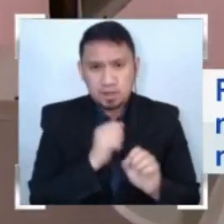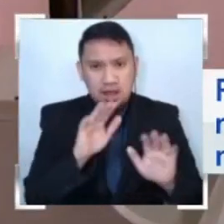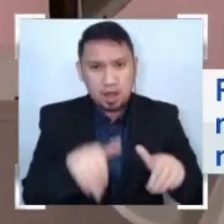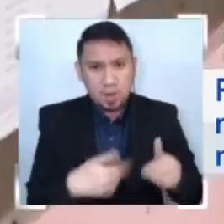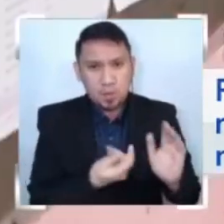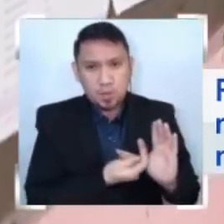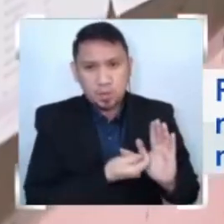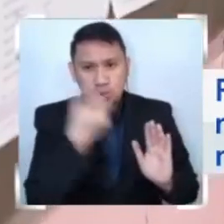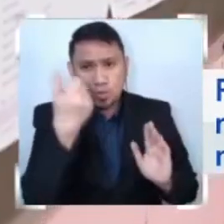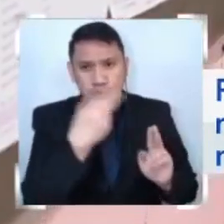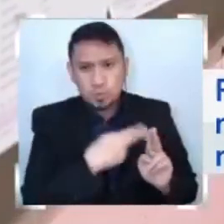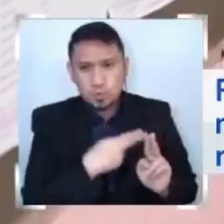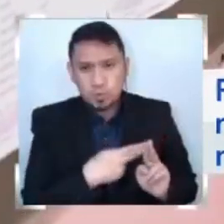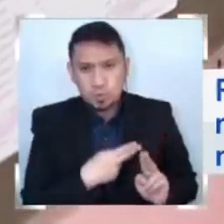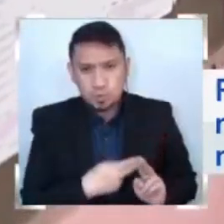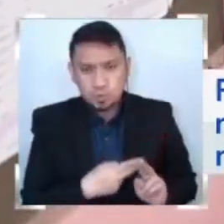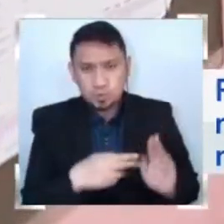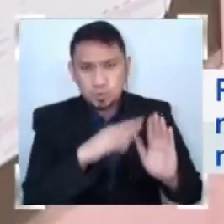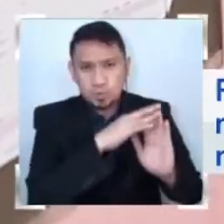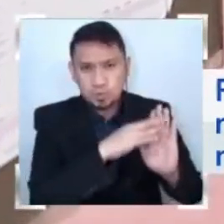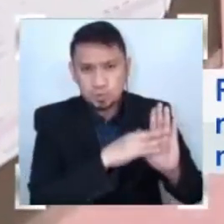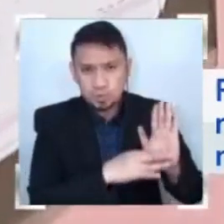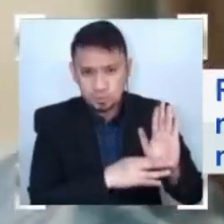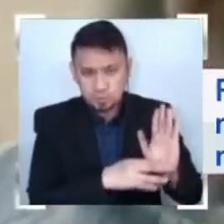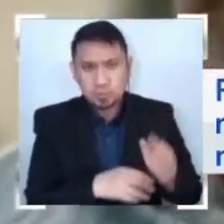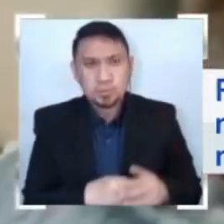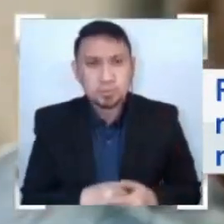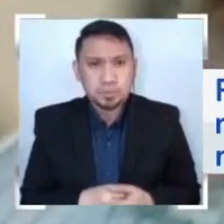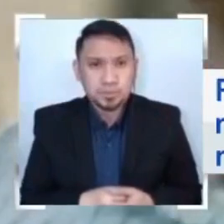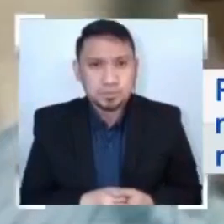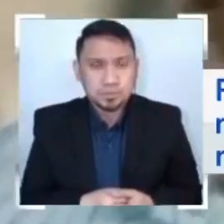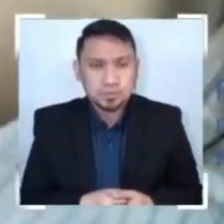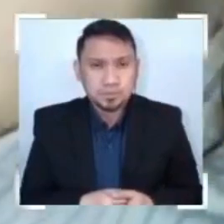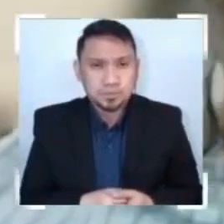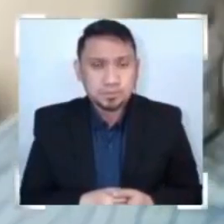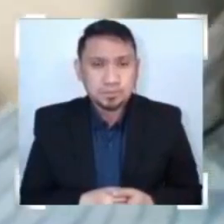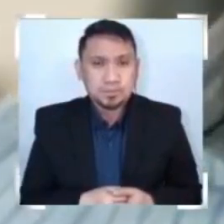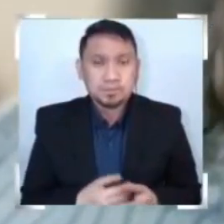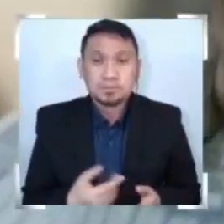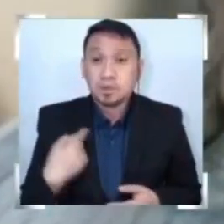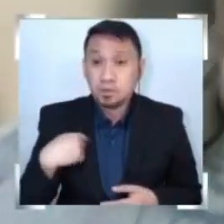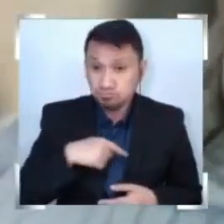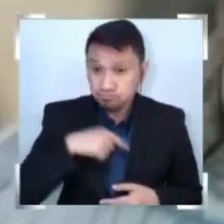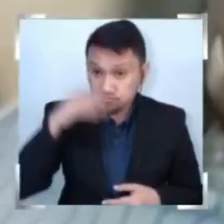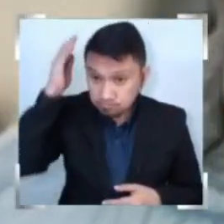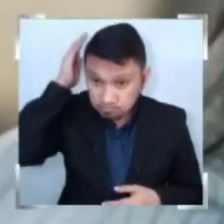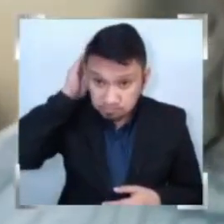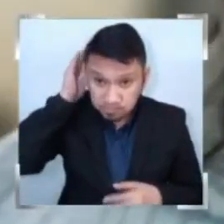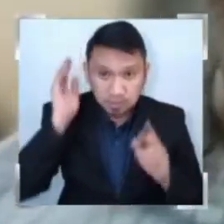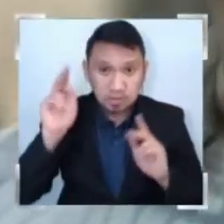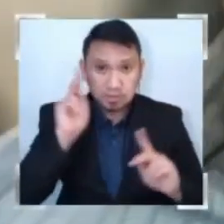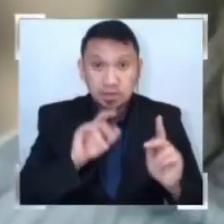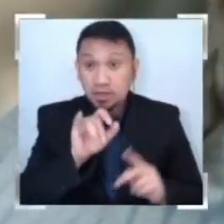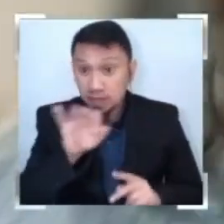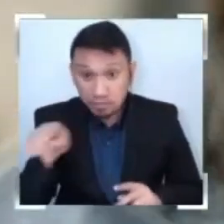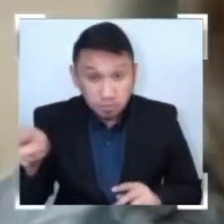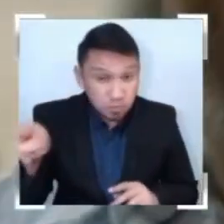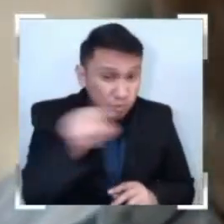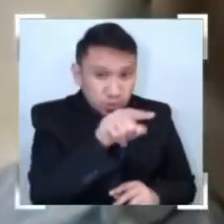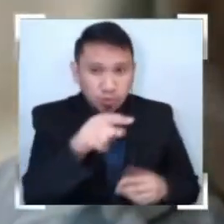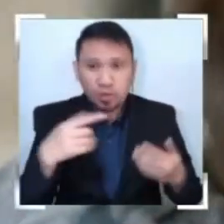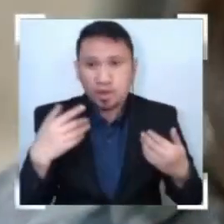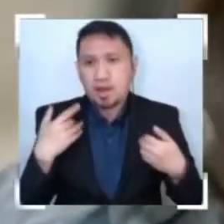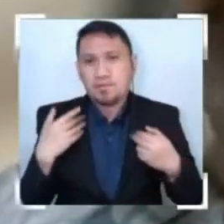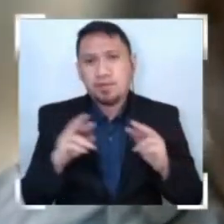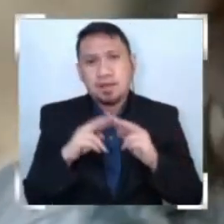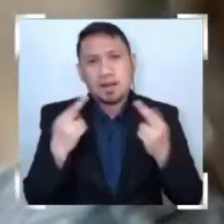sa listahan ng COMELEC ang pangalan nito. Ang panawagan talaga natin is kapag may kamag-anak kayong pumanaw, kunin